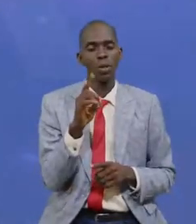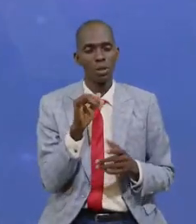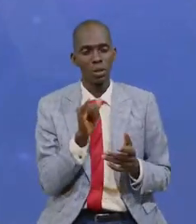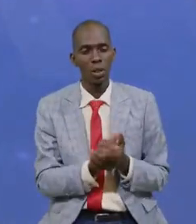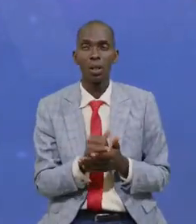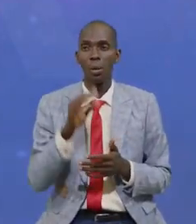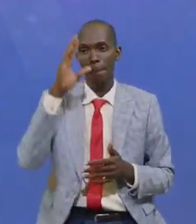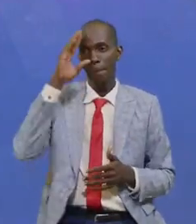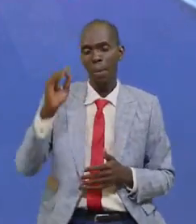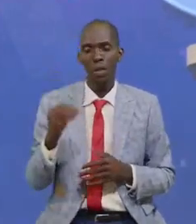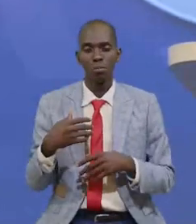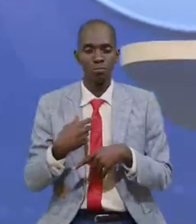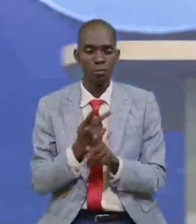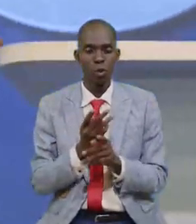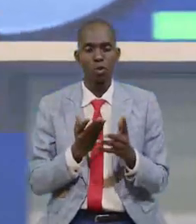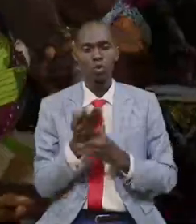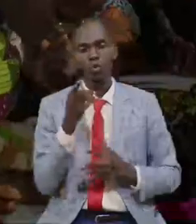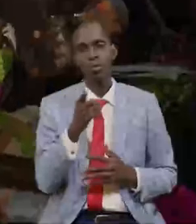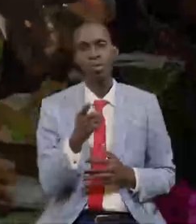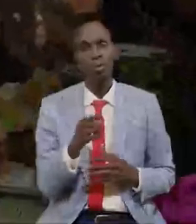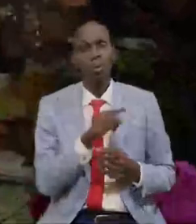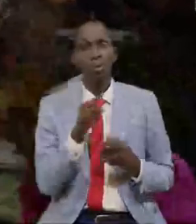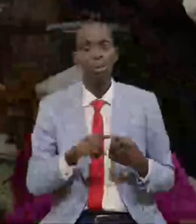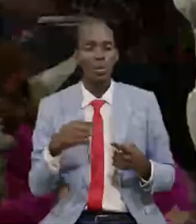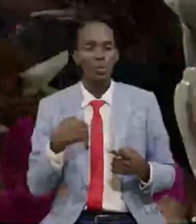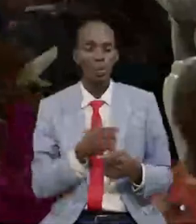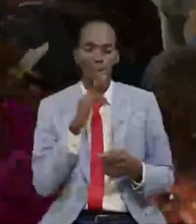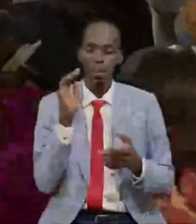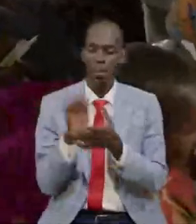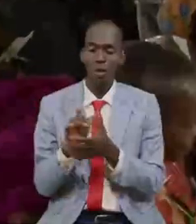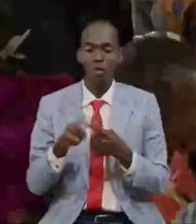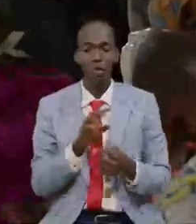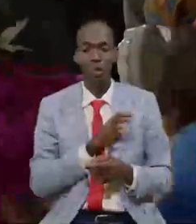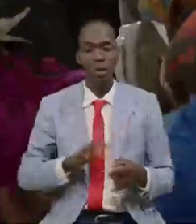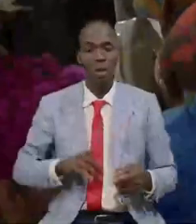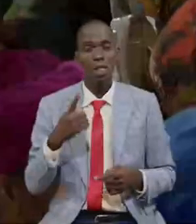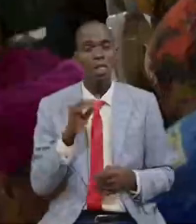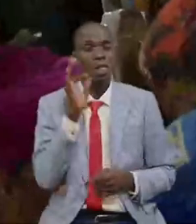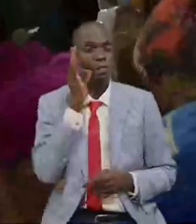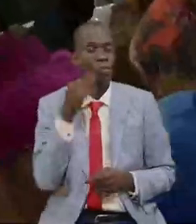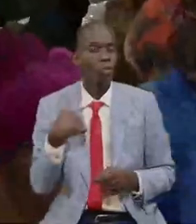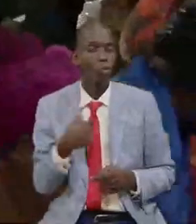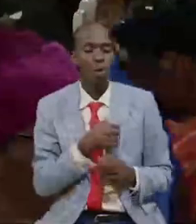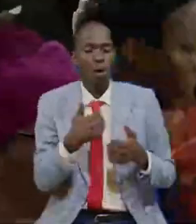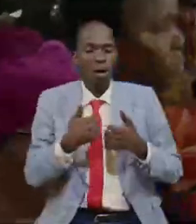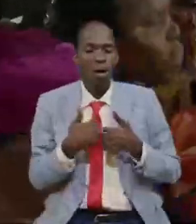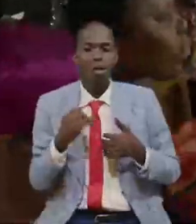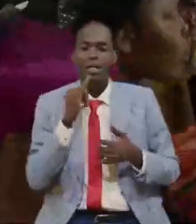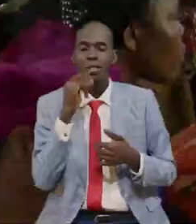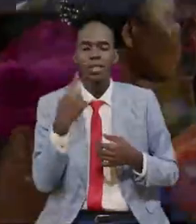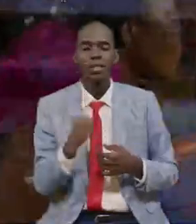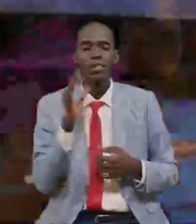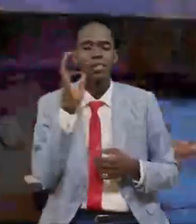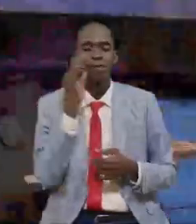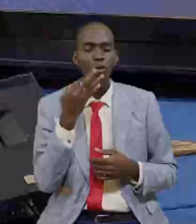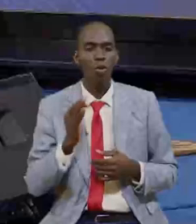travers de vous. Lorsqu'on vient à Christ, le fruit que nous avons, c'est le fruit de notre union, de notre